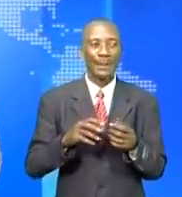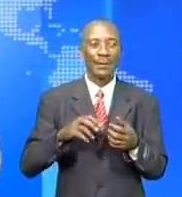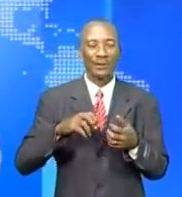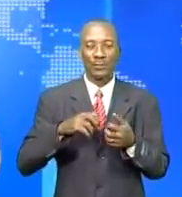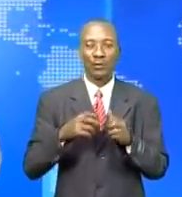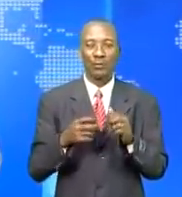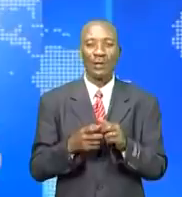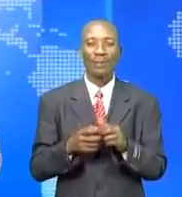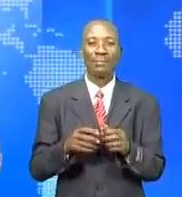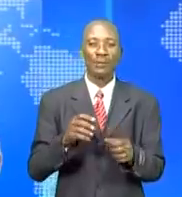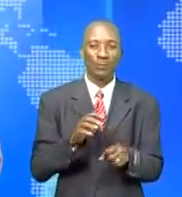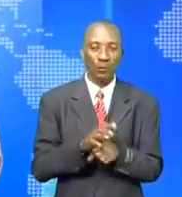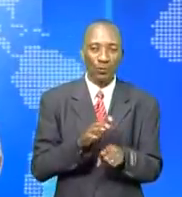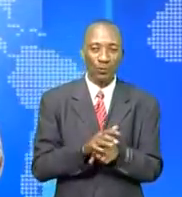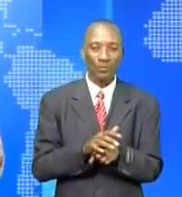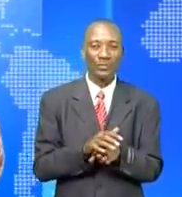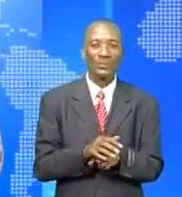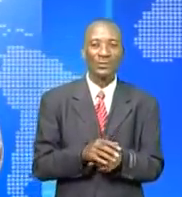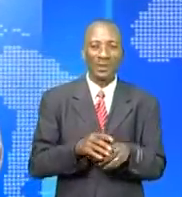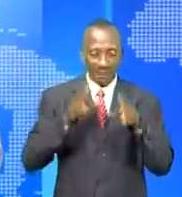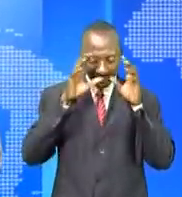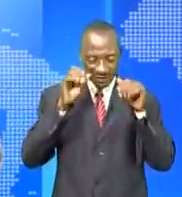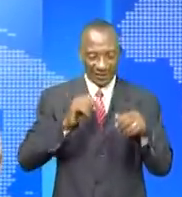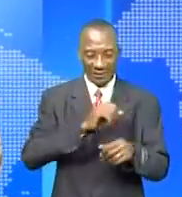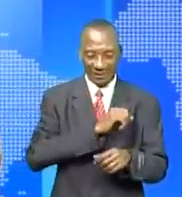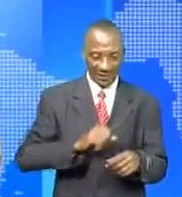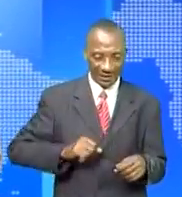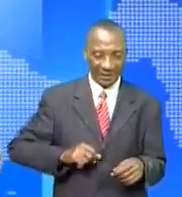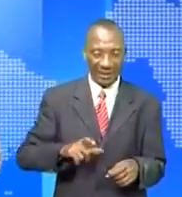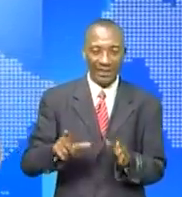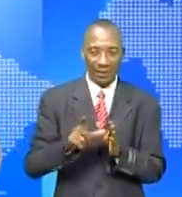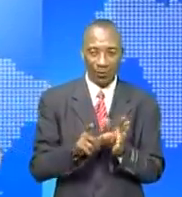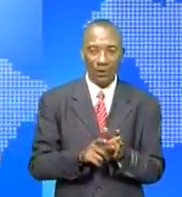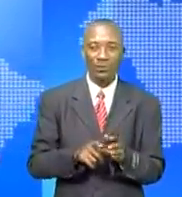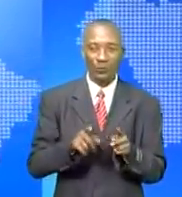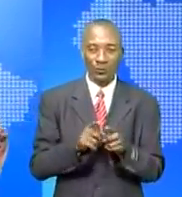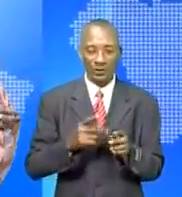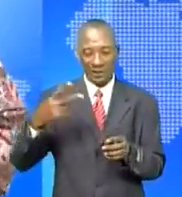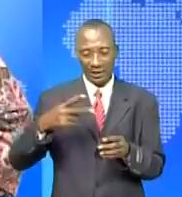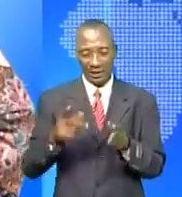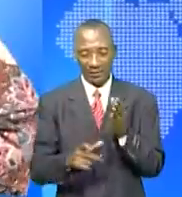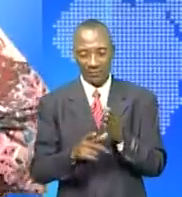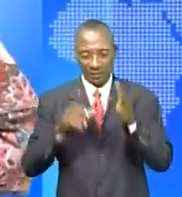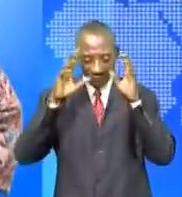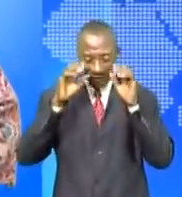premier vice-président du Sénat être occupé. De l'autre côté, le deuxième vice-président a échangé avec les députés honoraires du